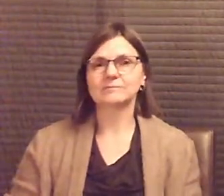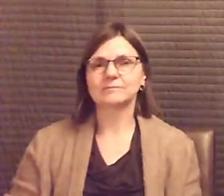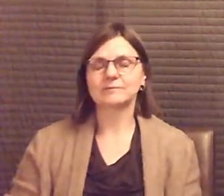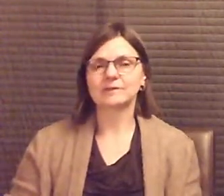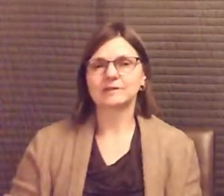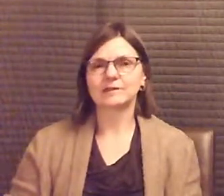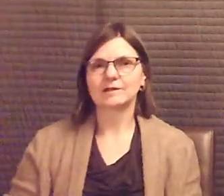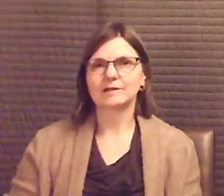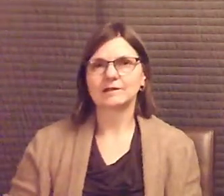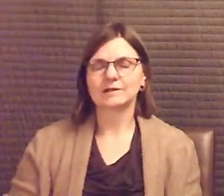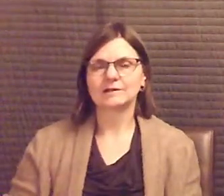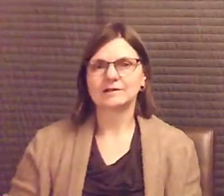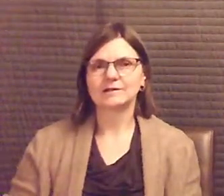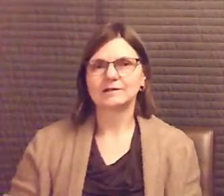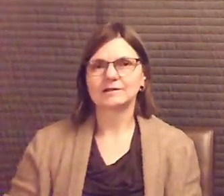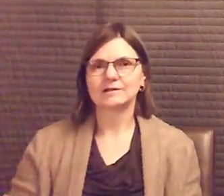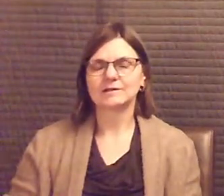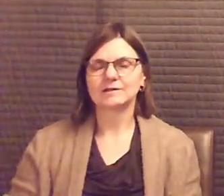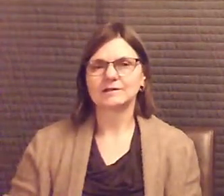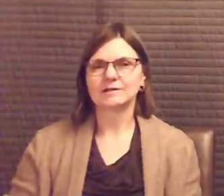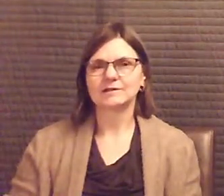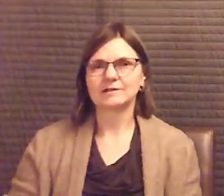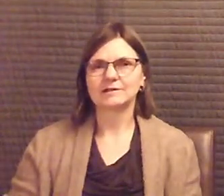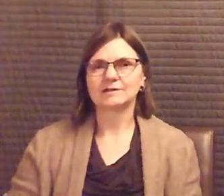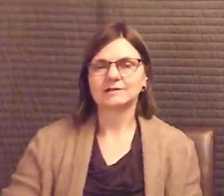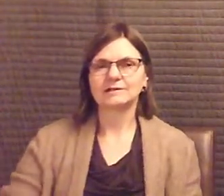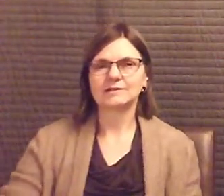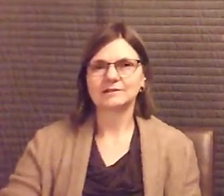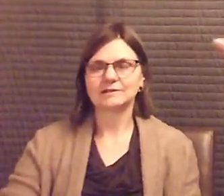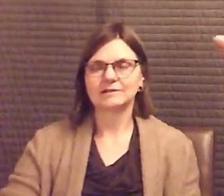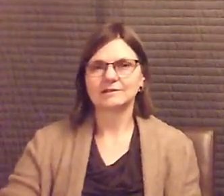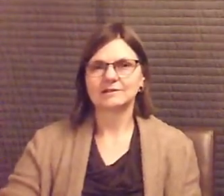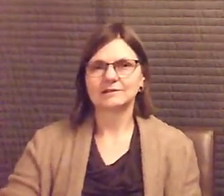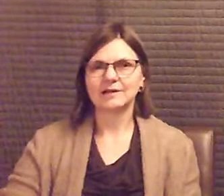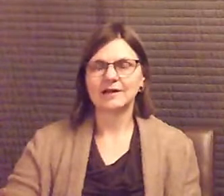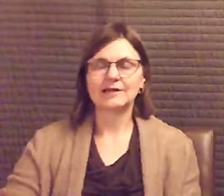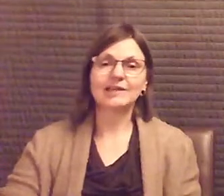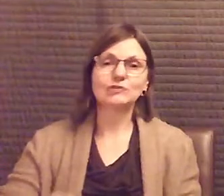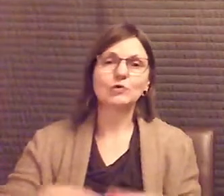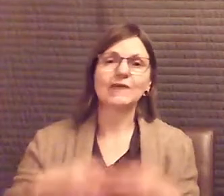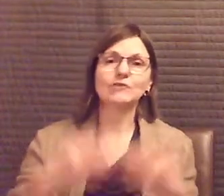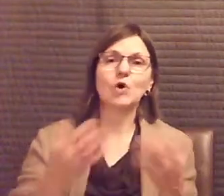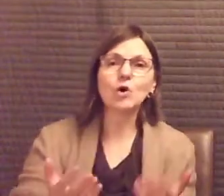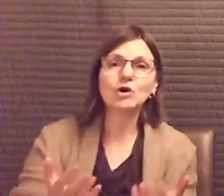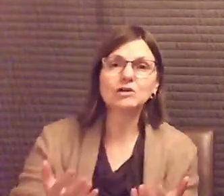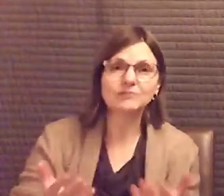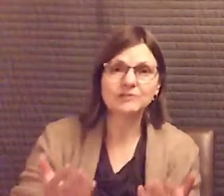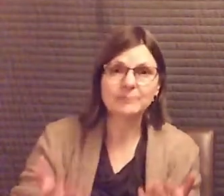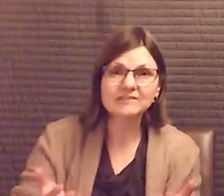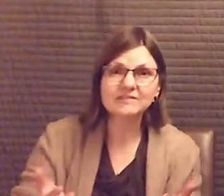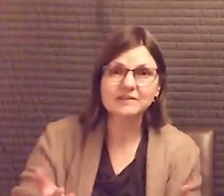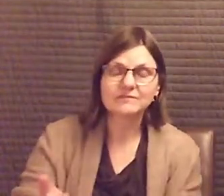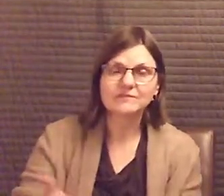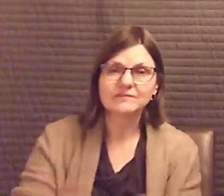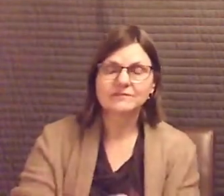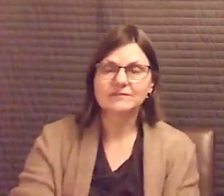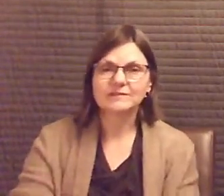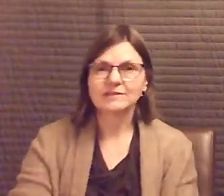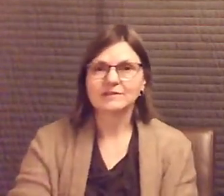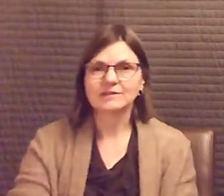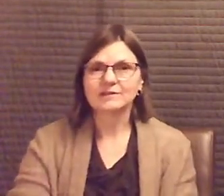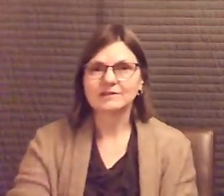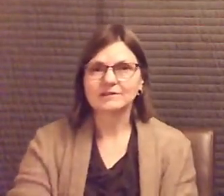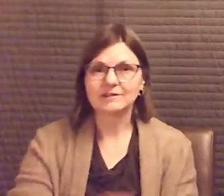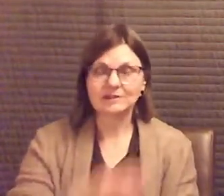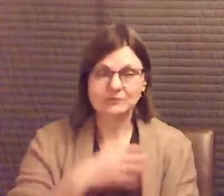met hem die de handen of people and ligt ook aan de 100 van de mensen maar de rest